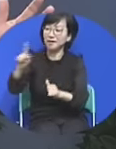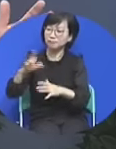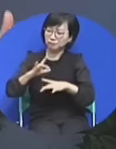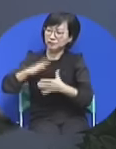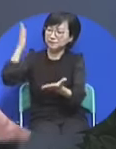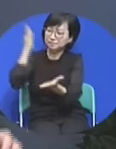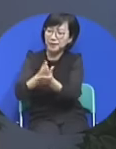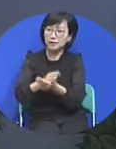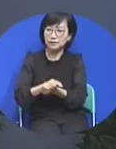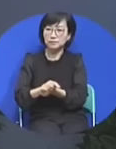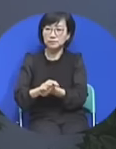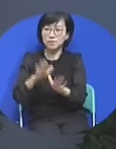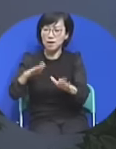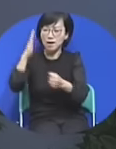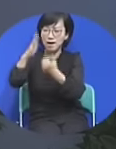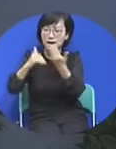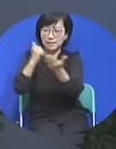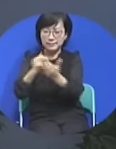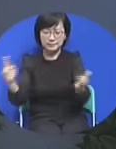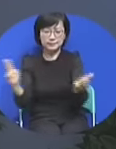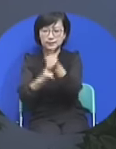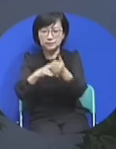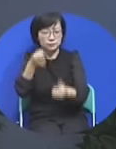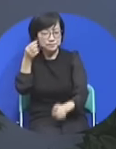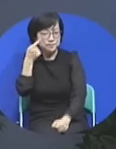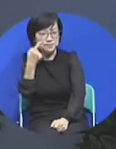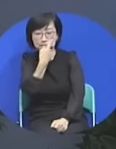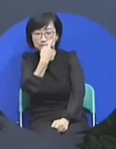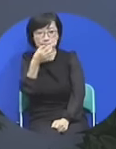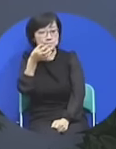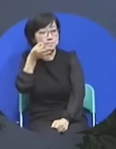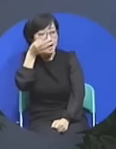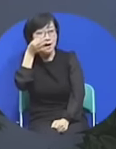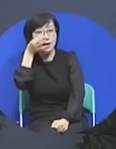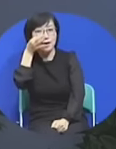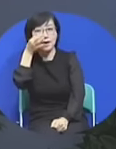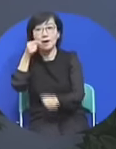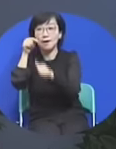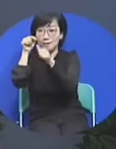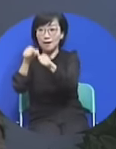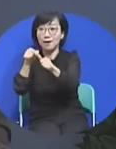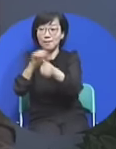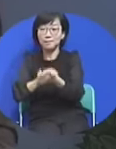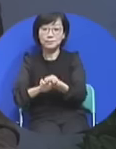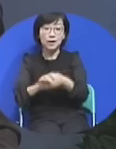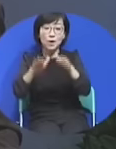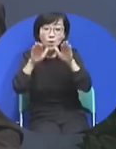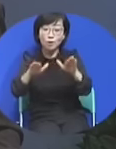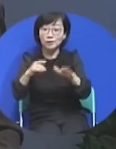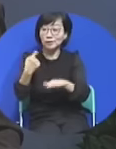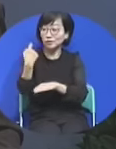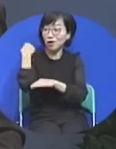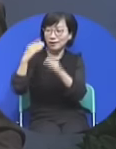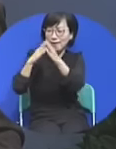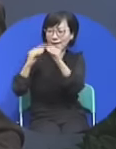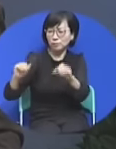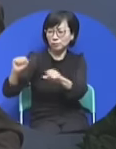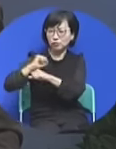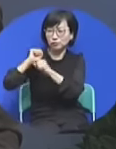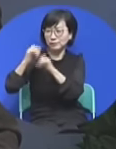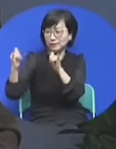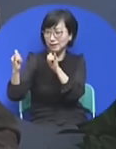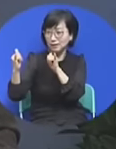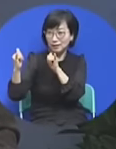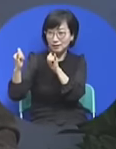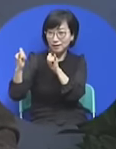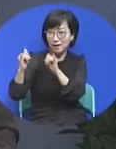보라. Moses tells the Israelites, do not fear. Wait and see the work God will bring to us today. 오늘 너희들이 저 애굽 군대를 다시는 보지